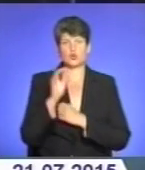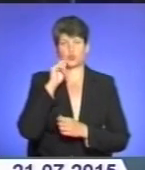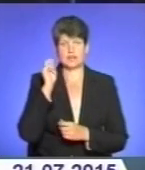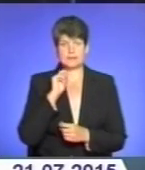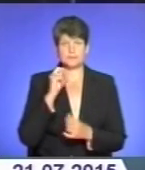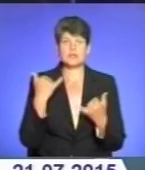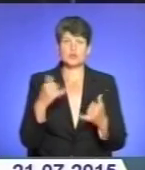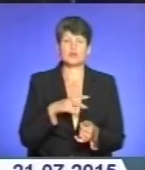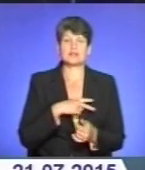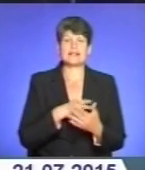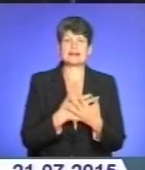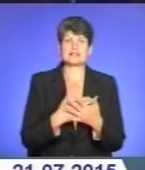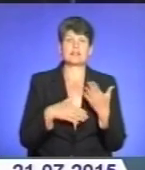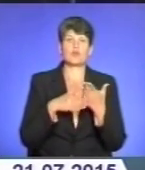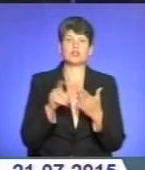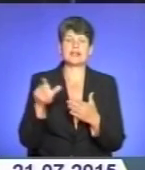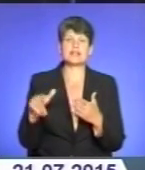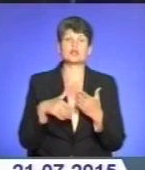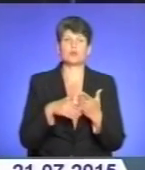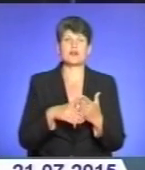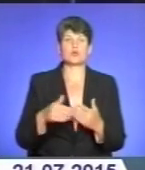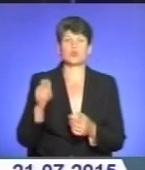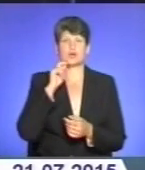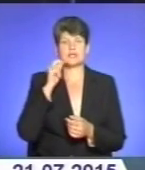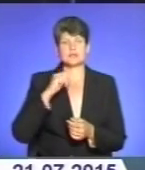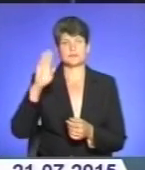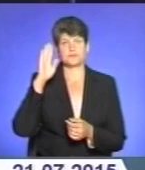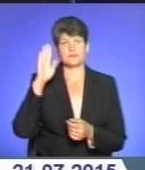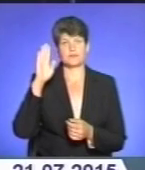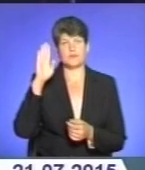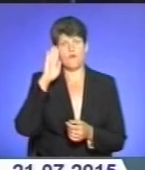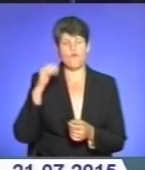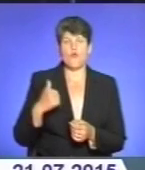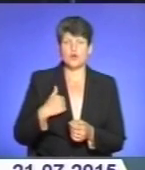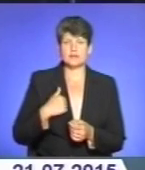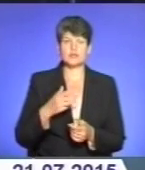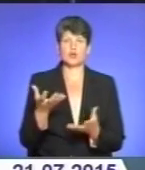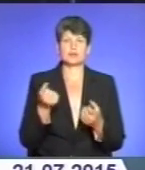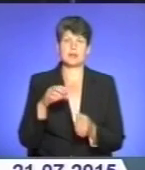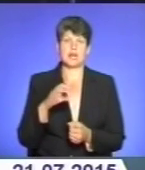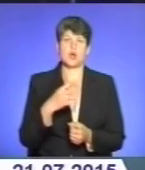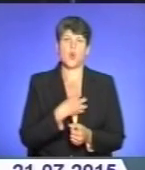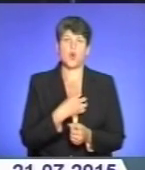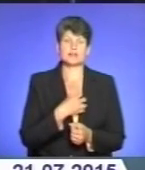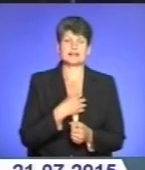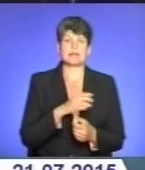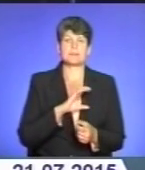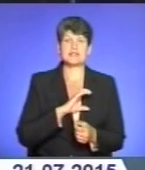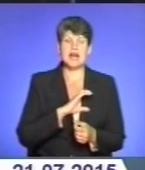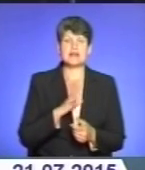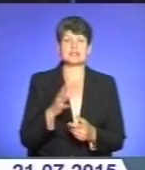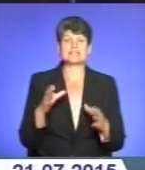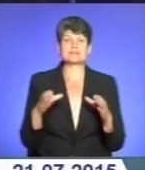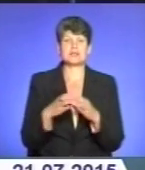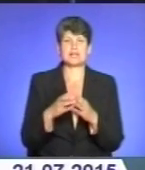Сьогодні нагородили активних волонтерів, які допомагають українським воїнам на Сході. Вони отримали ордени та медалі від громадської організації «Спілка